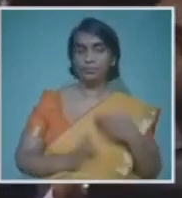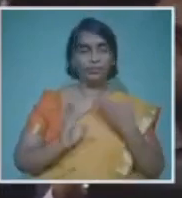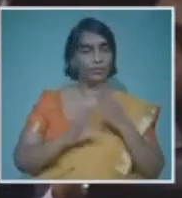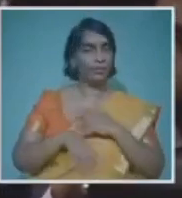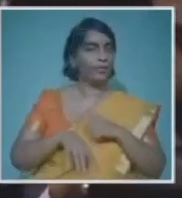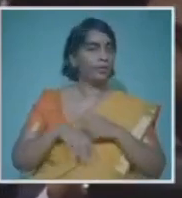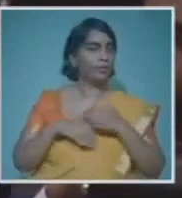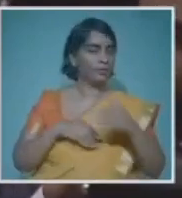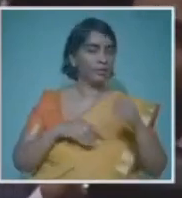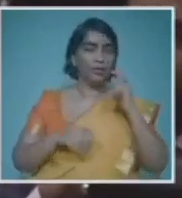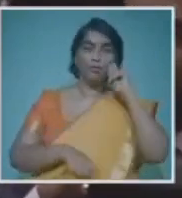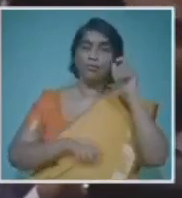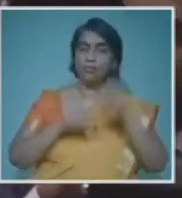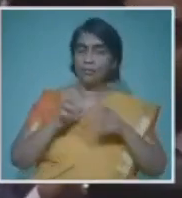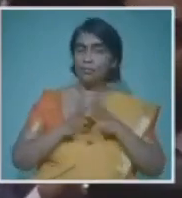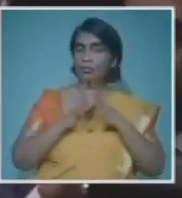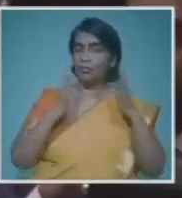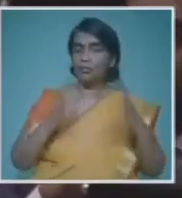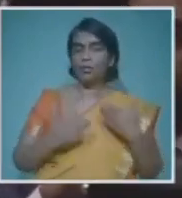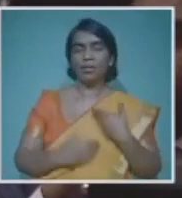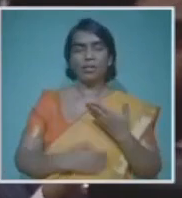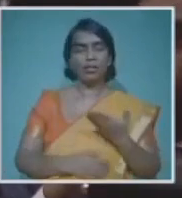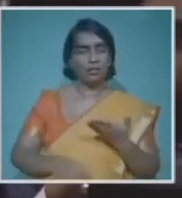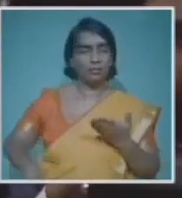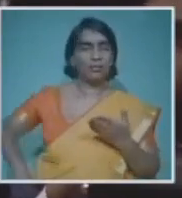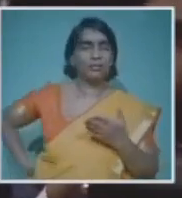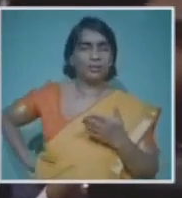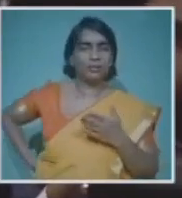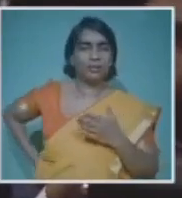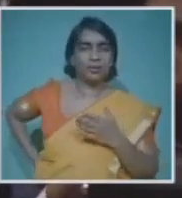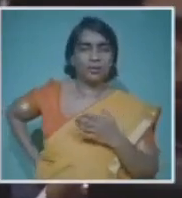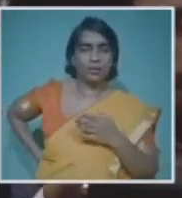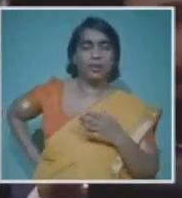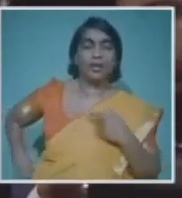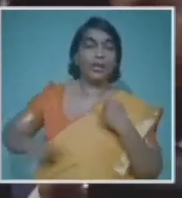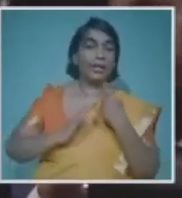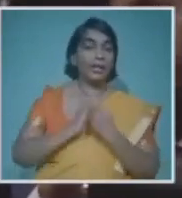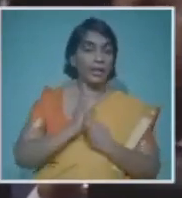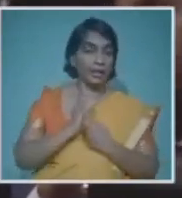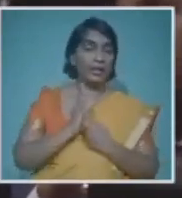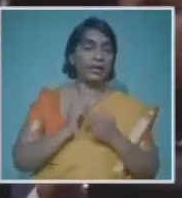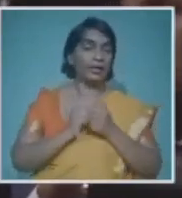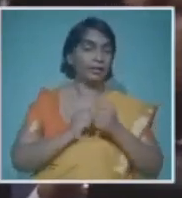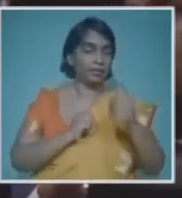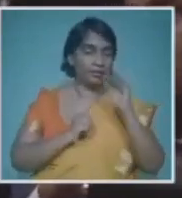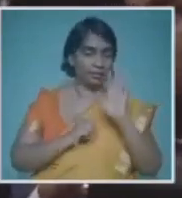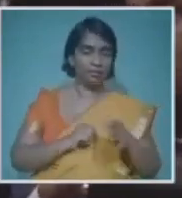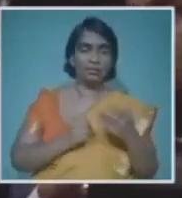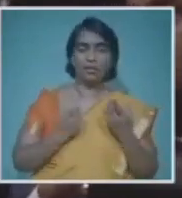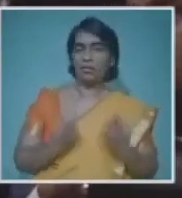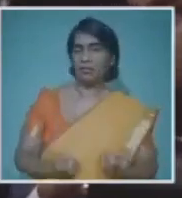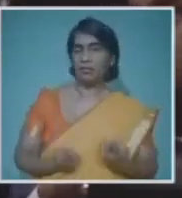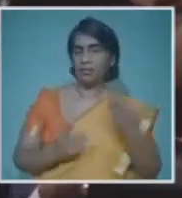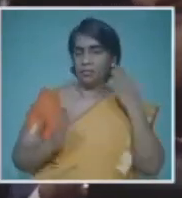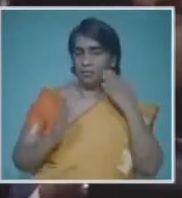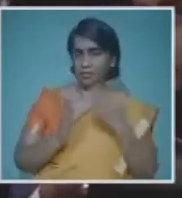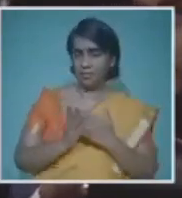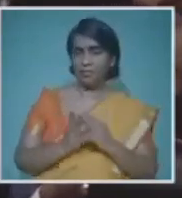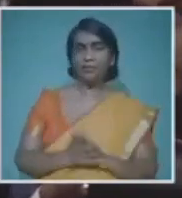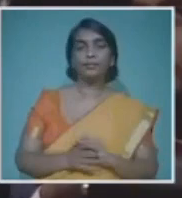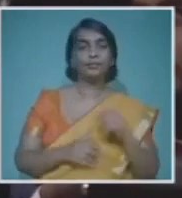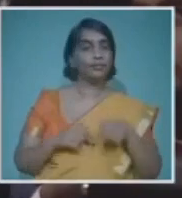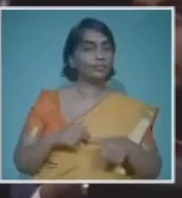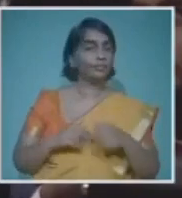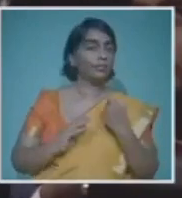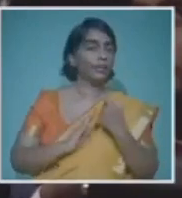කාලේ පුරාවට ජනතාව විශාල කලකිරීම වලට පත් වෙලා තිබුණේ මේ නීතිය ක්‍රියාත්මක කිරීමේ තිබෙන අඩුපාඩු සම්බන්ධව